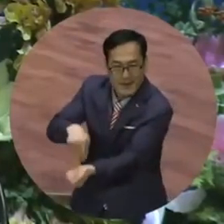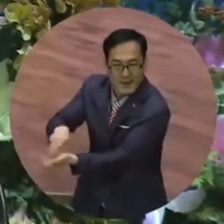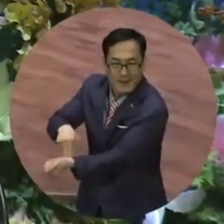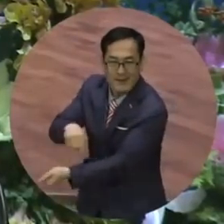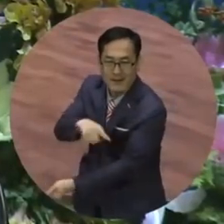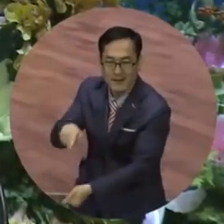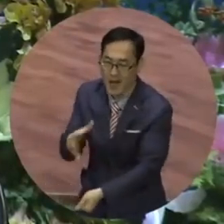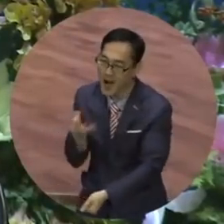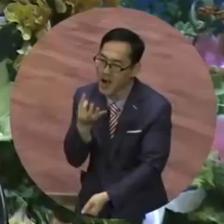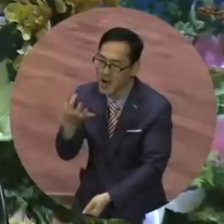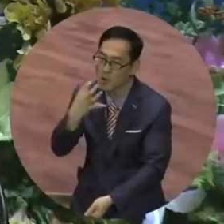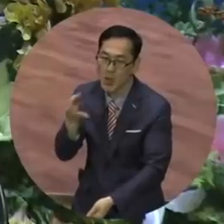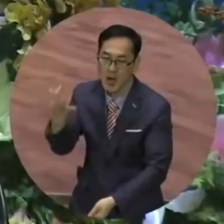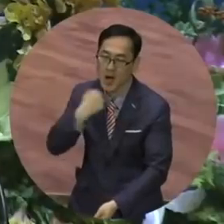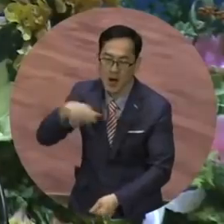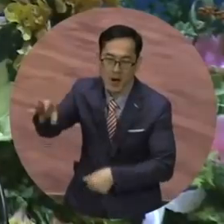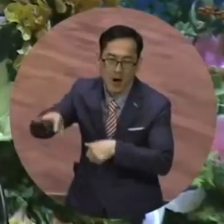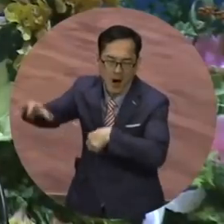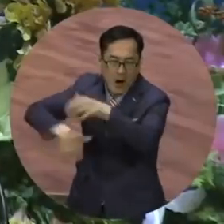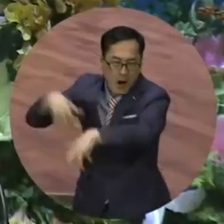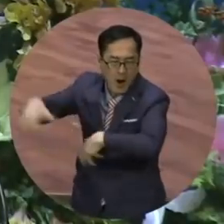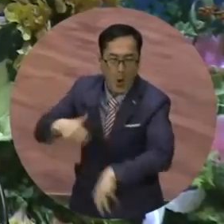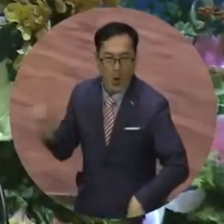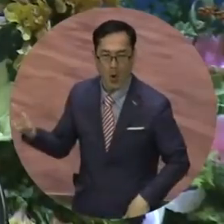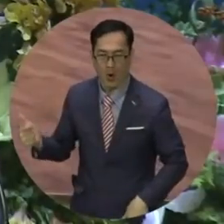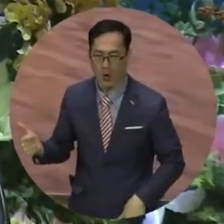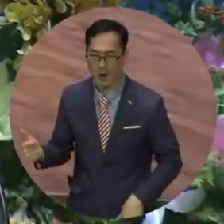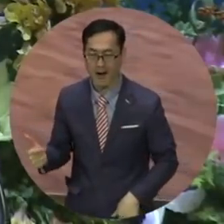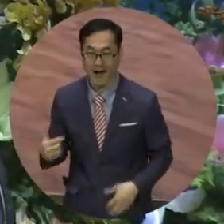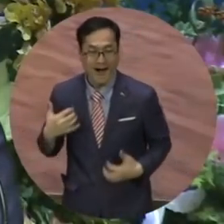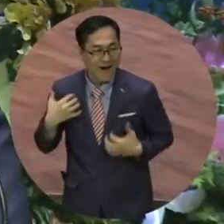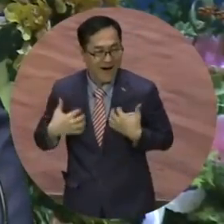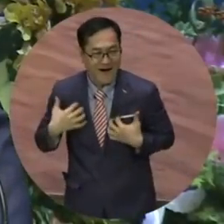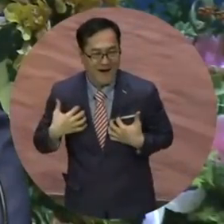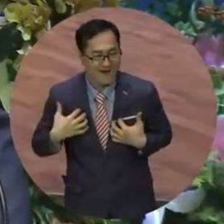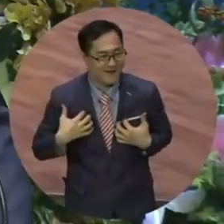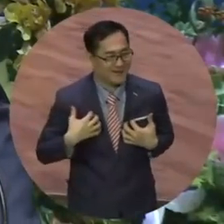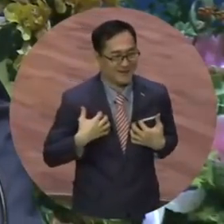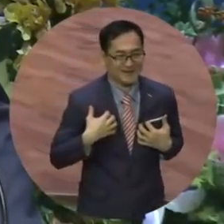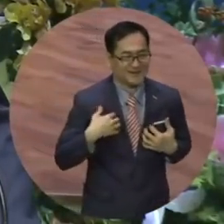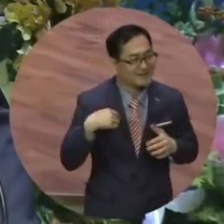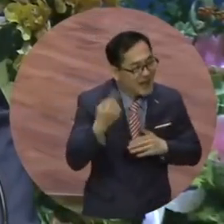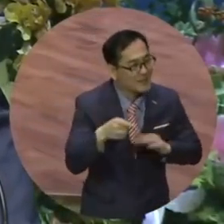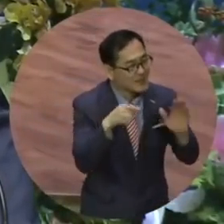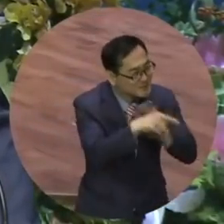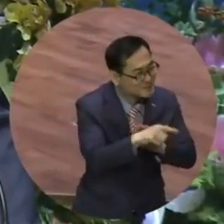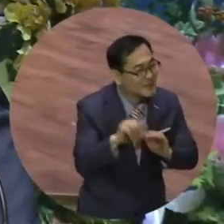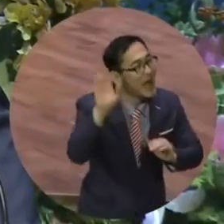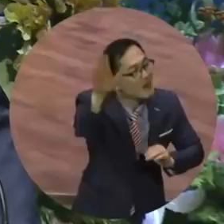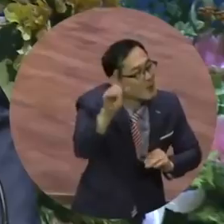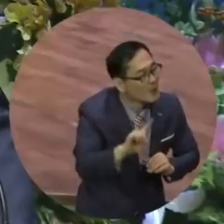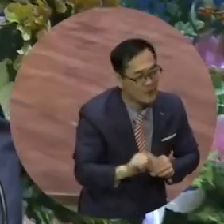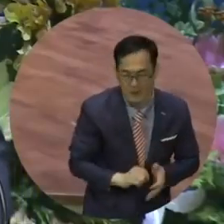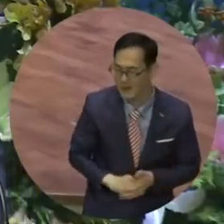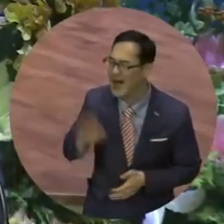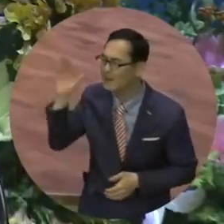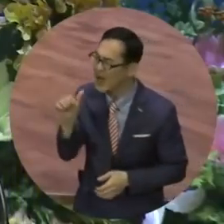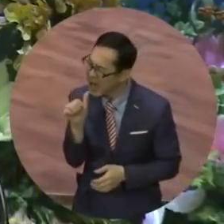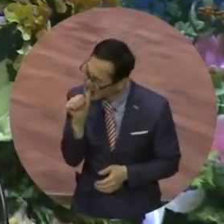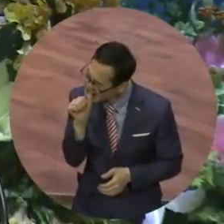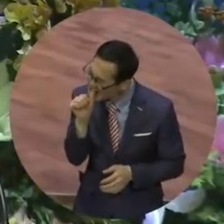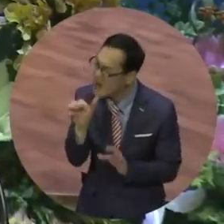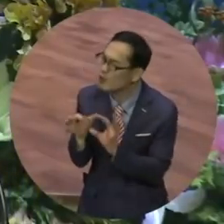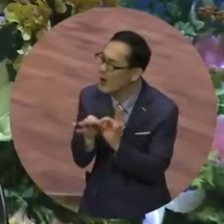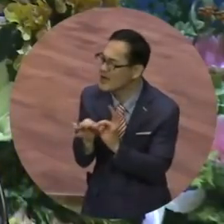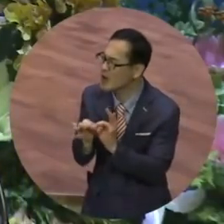엄청나게 벌었어요. 그러니까 점쟁이가 또 뭐라 했냐 하니까 쇳가루를 만져야 돼 그랬어요. 쇳가루를